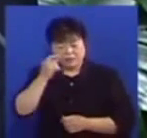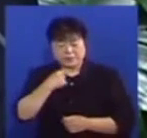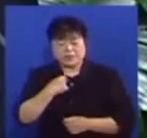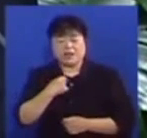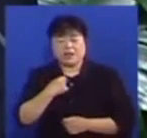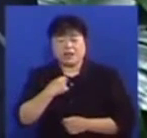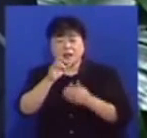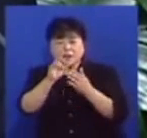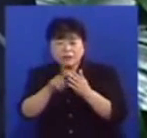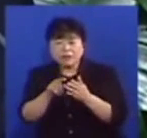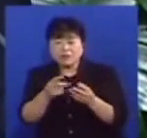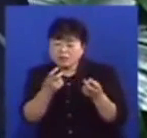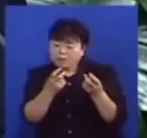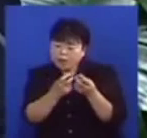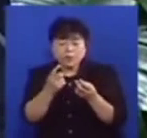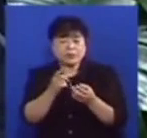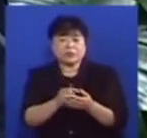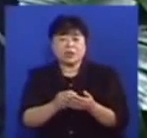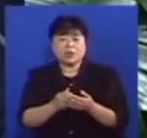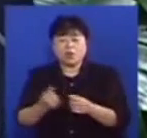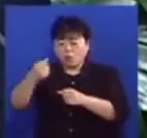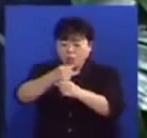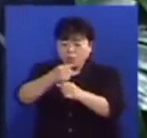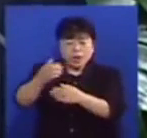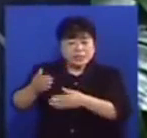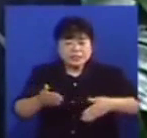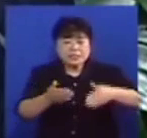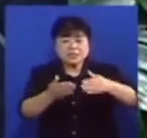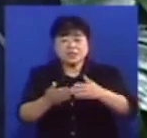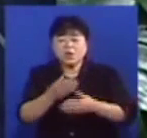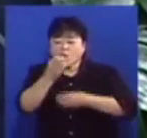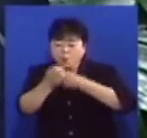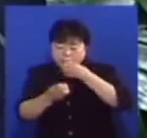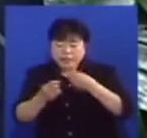되어버리고 말았으니 어떻게 합니까? 회복하는